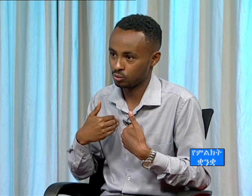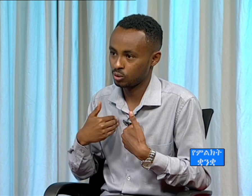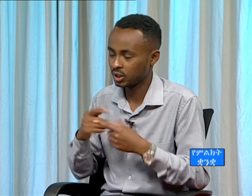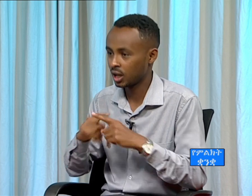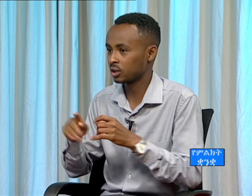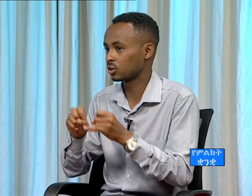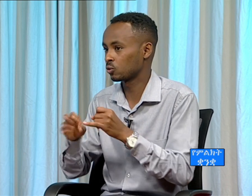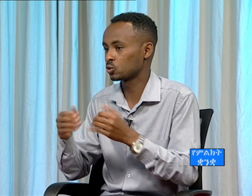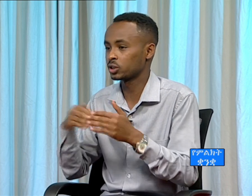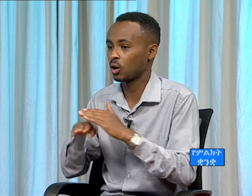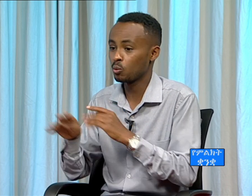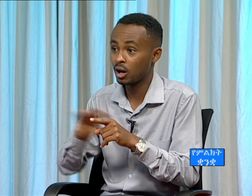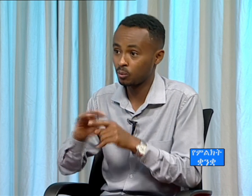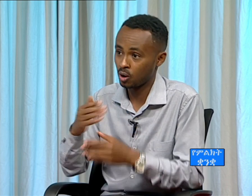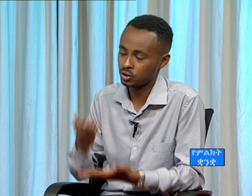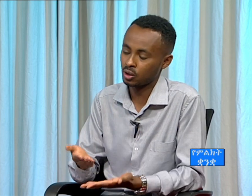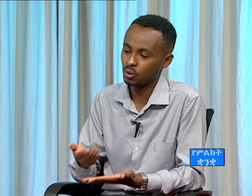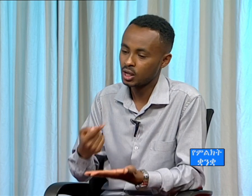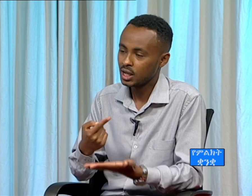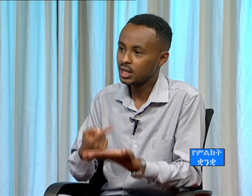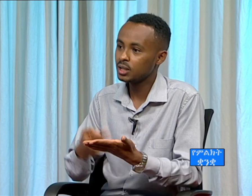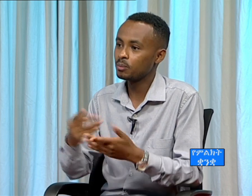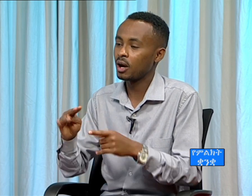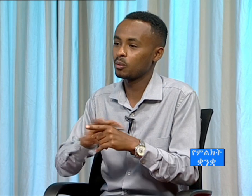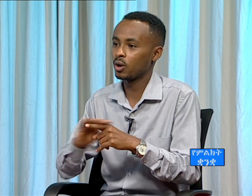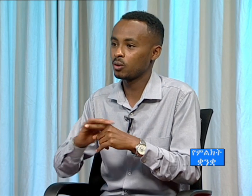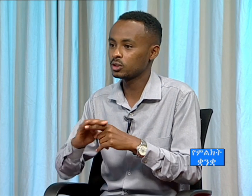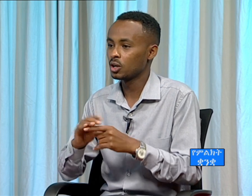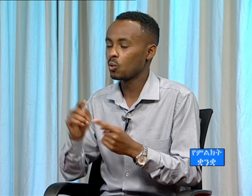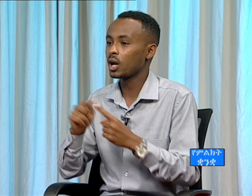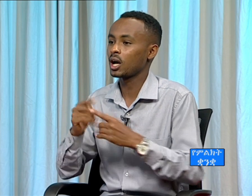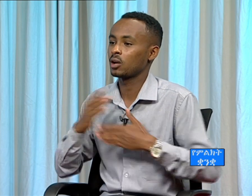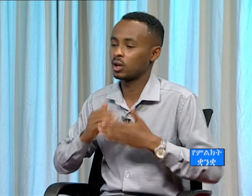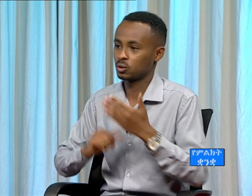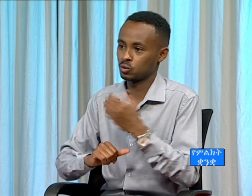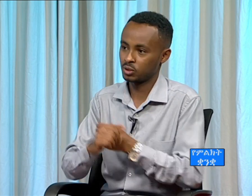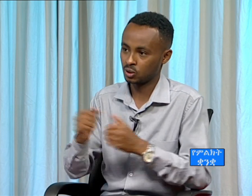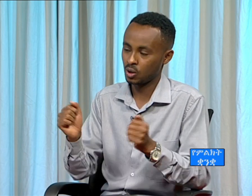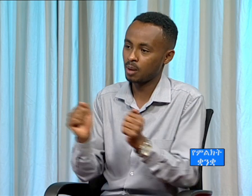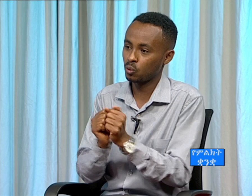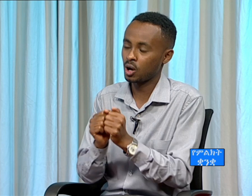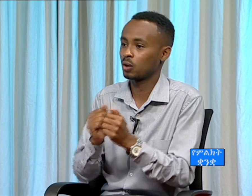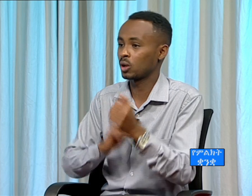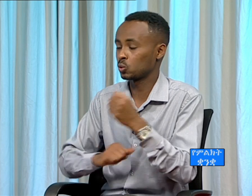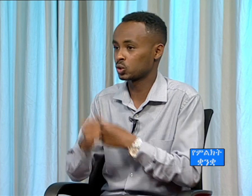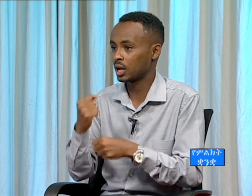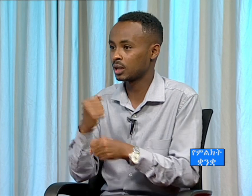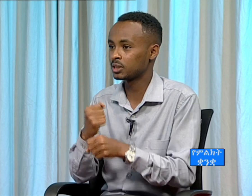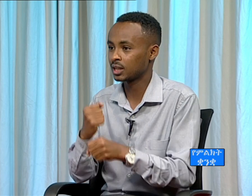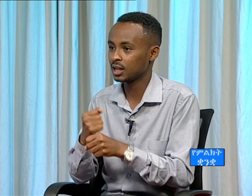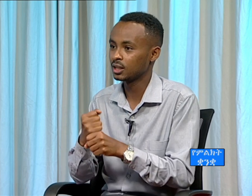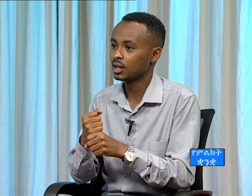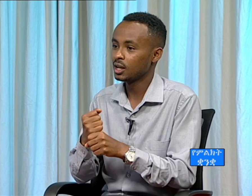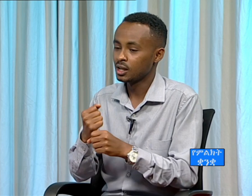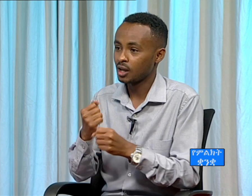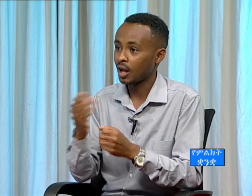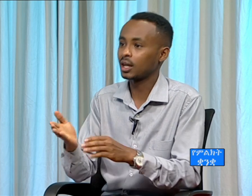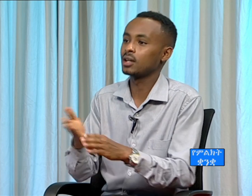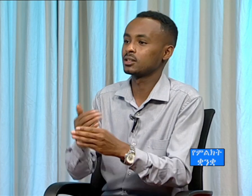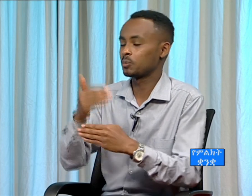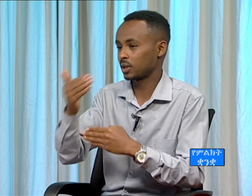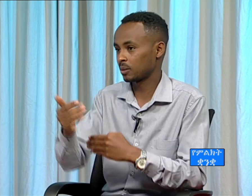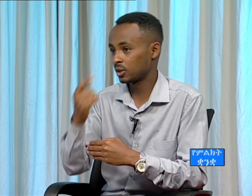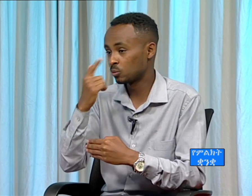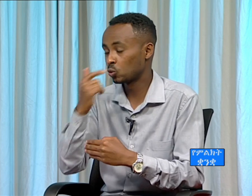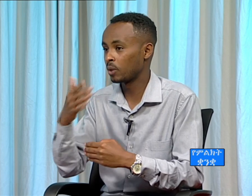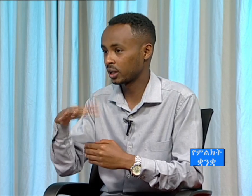ሙያዎች አሉ። በተለያየ ዘርፎች ውስጥ ያሉ ባለሙያዎች አሉ። እኒህ ባለሙያዎች ወደ አካል ጉዳተኞች መጥተው ከአብሮ ከአካል ጉዳተኞች ጋር ለመስራት ያንተ